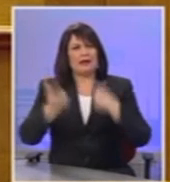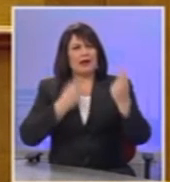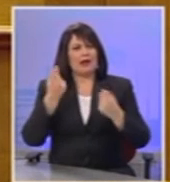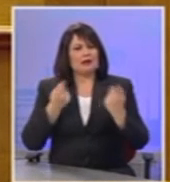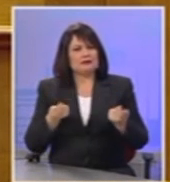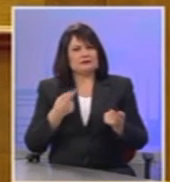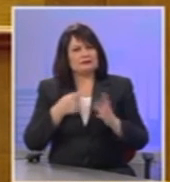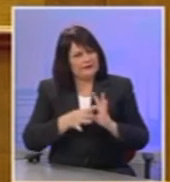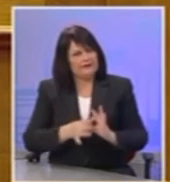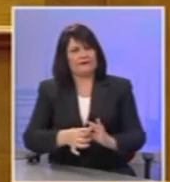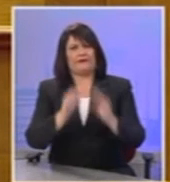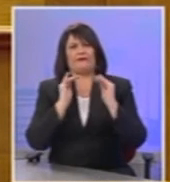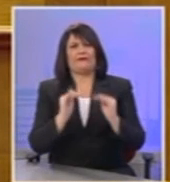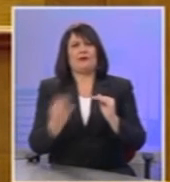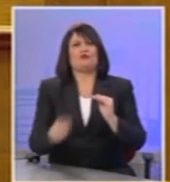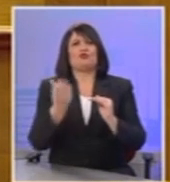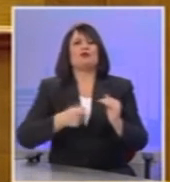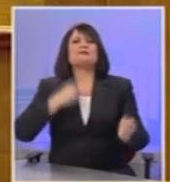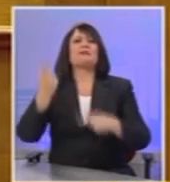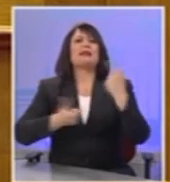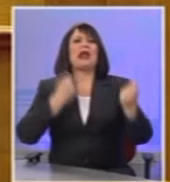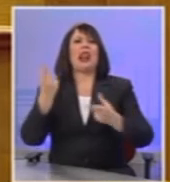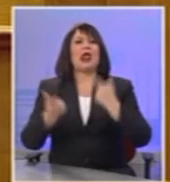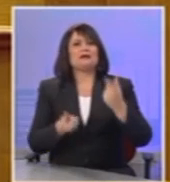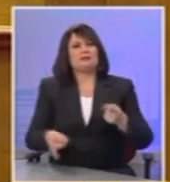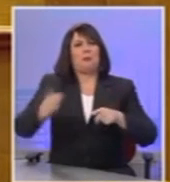που συνεχίζονται και για τις νέες σπατάλες που προστίθονται.